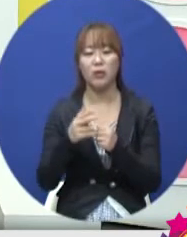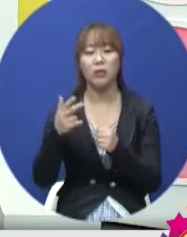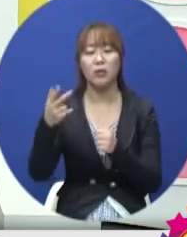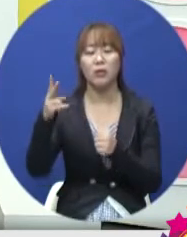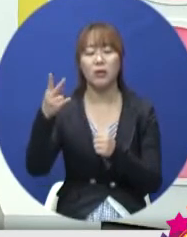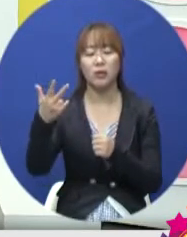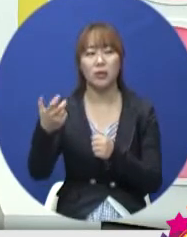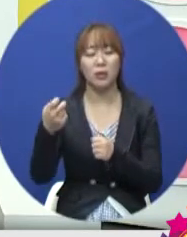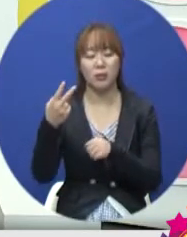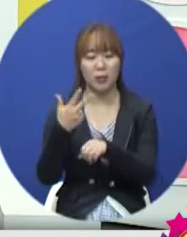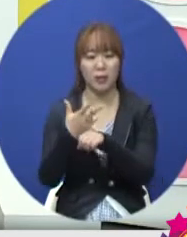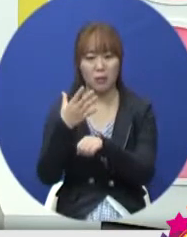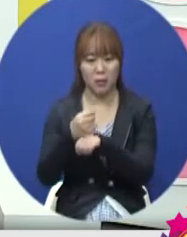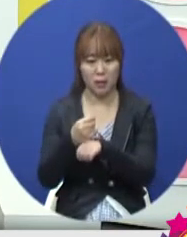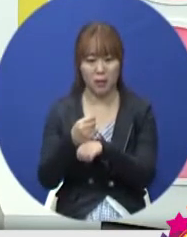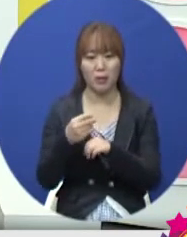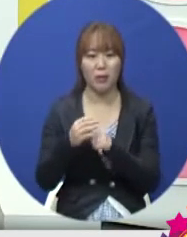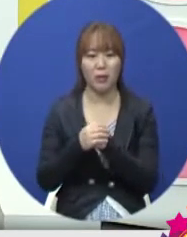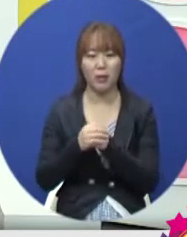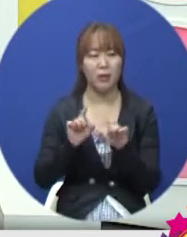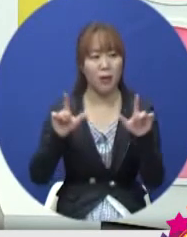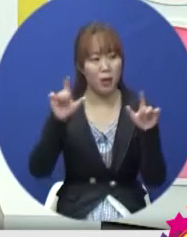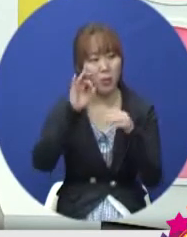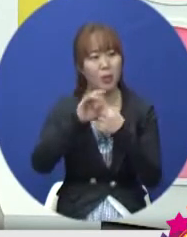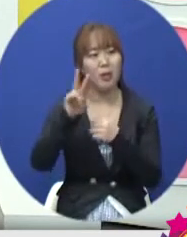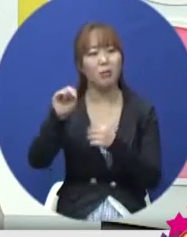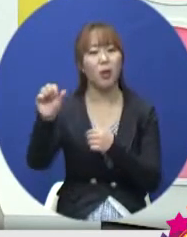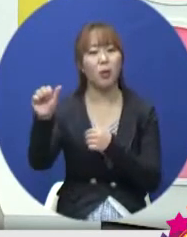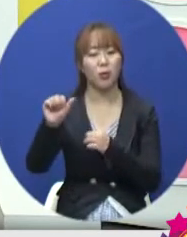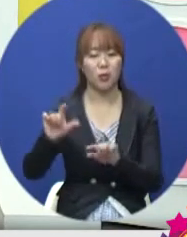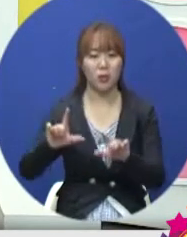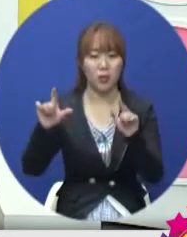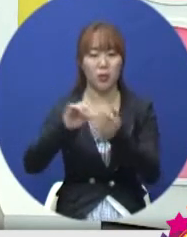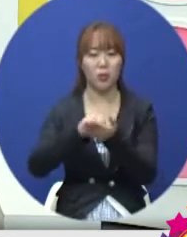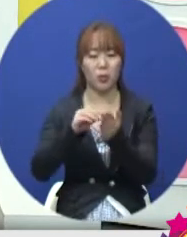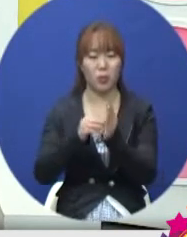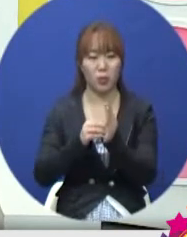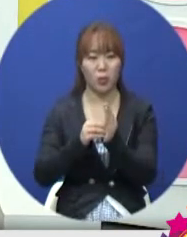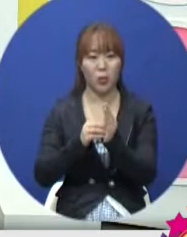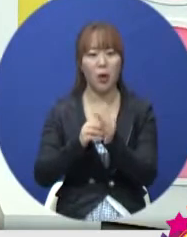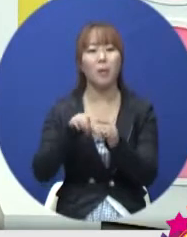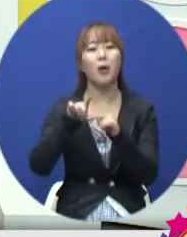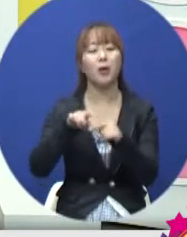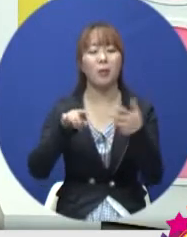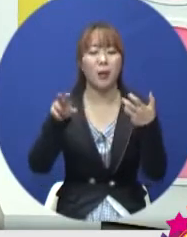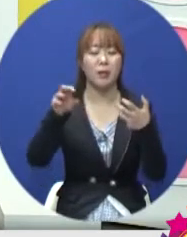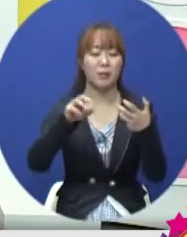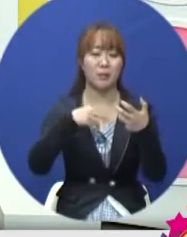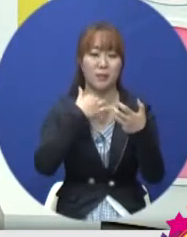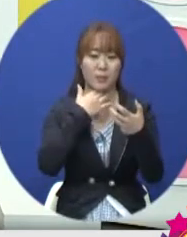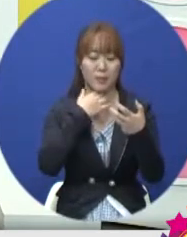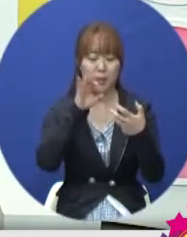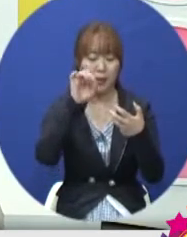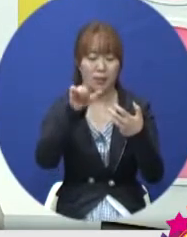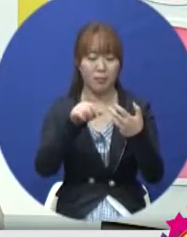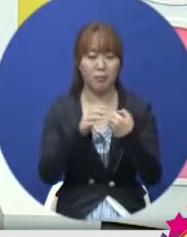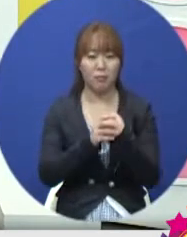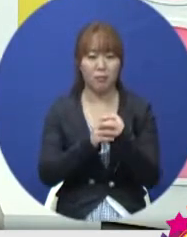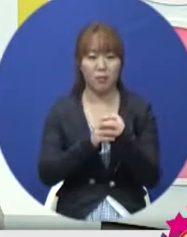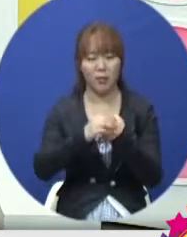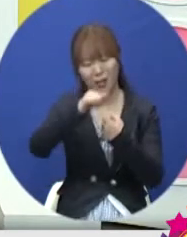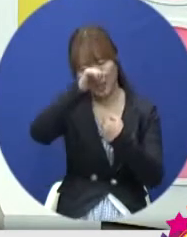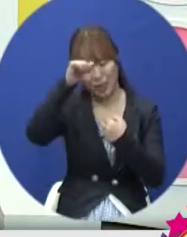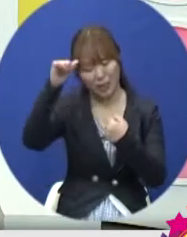시간. 와. 네. 날수로는 한 2만 5천 일, 그 평균 네. 80으로 기준해가지고. 네. 인생